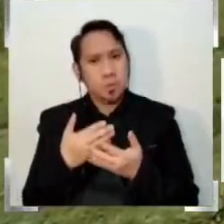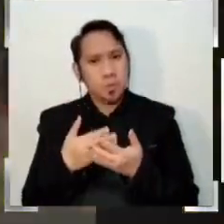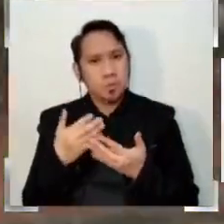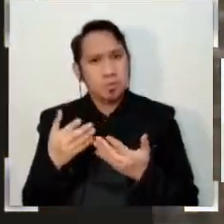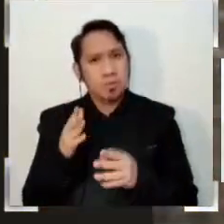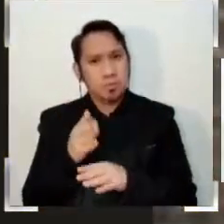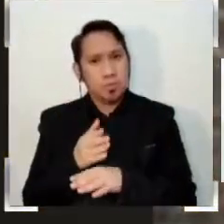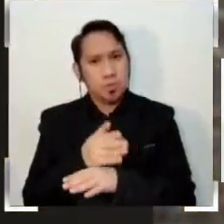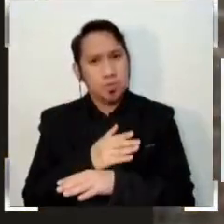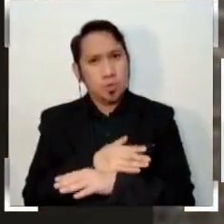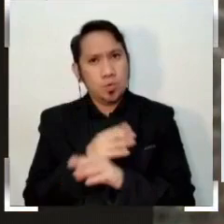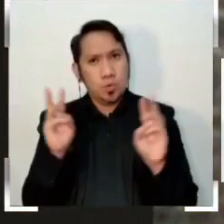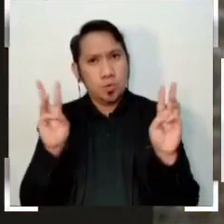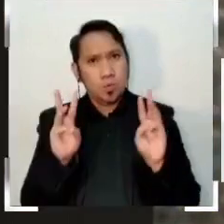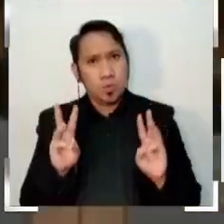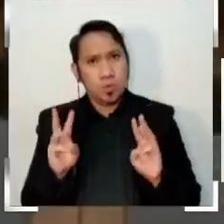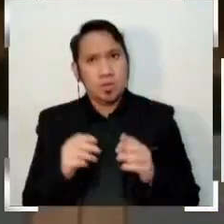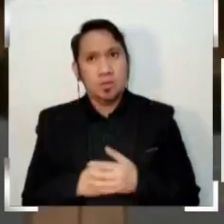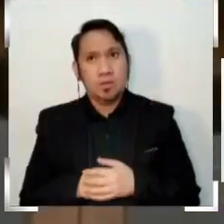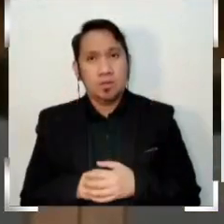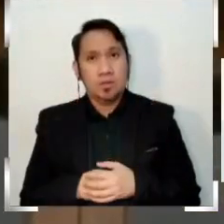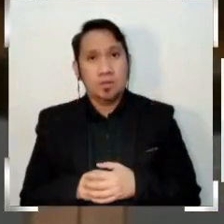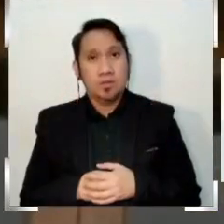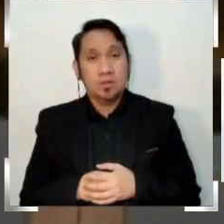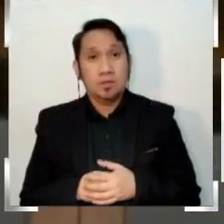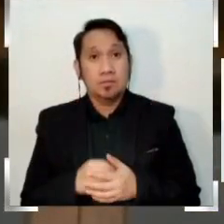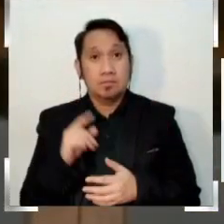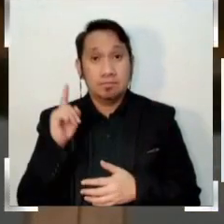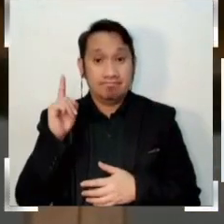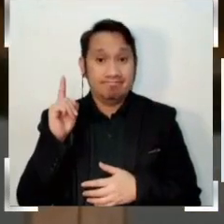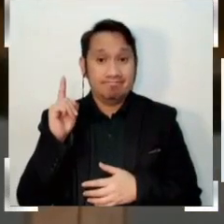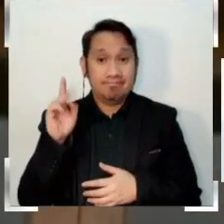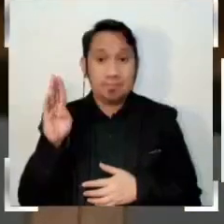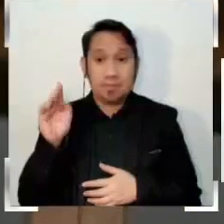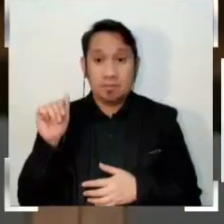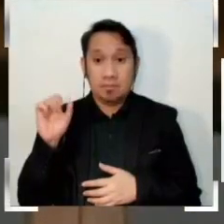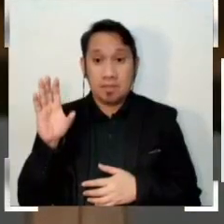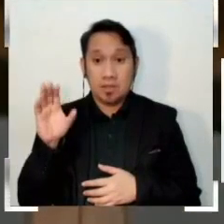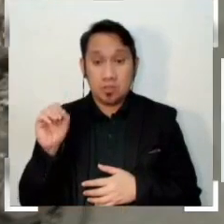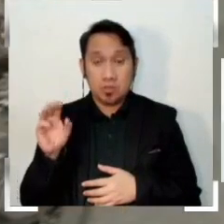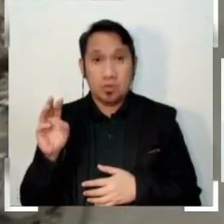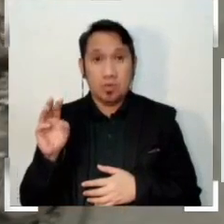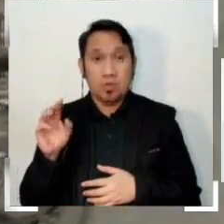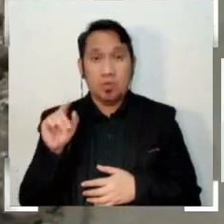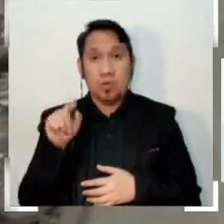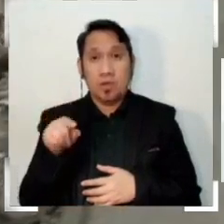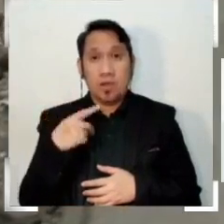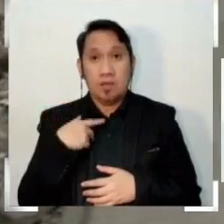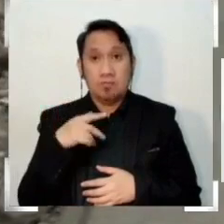spot. Ang Basco Airport may nakaschedule ng flight bukas pabalik ng Maynila.